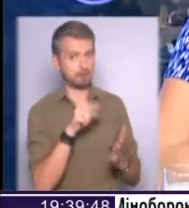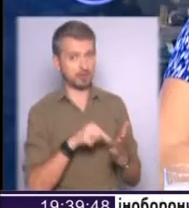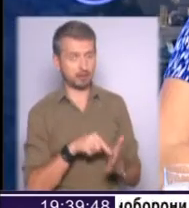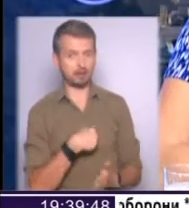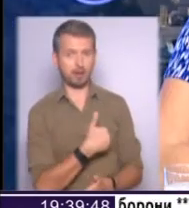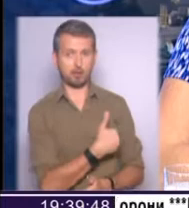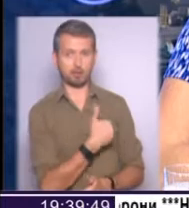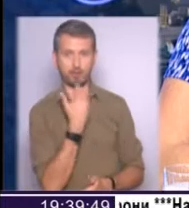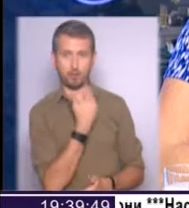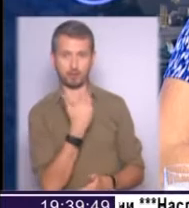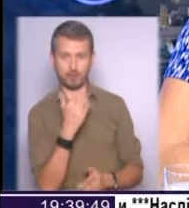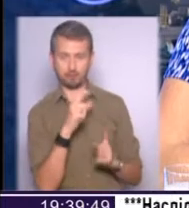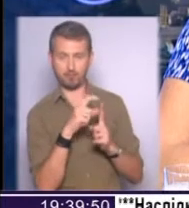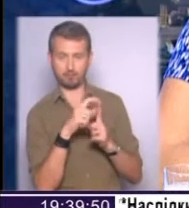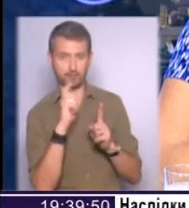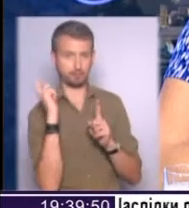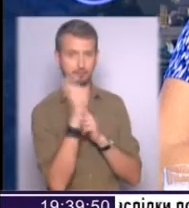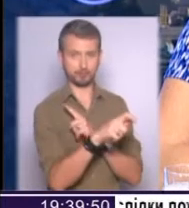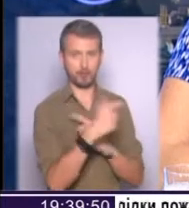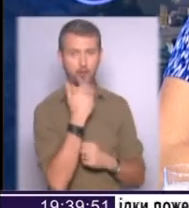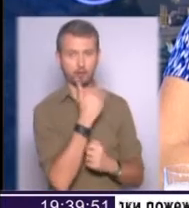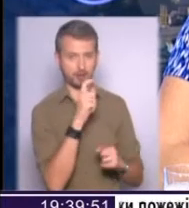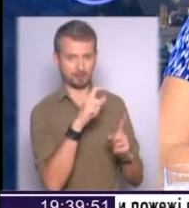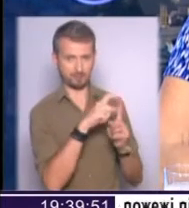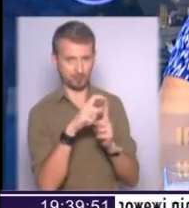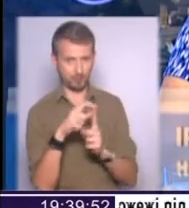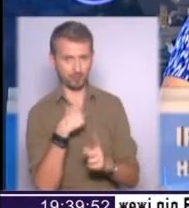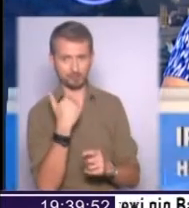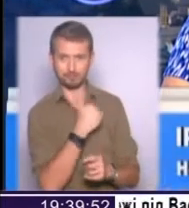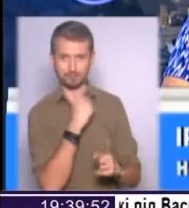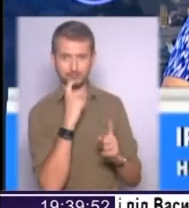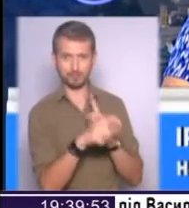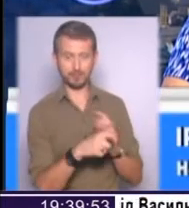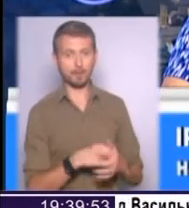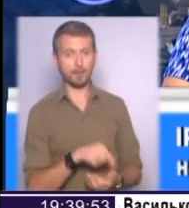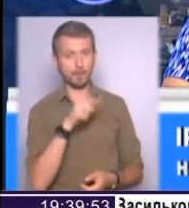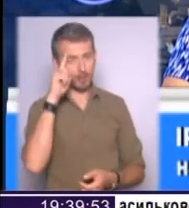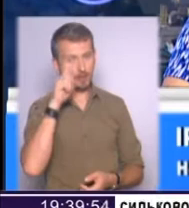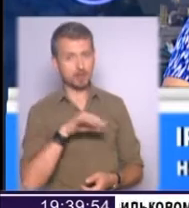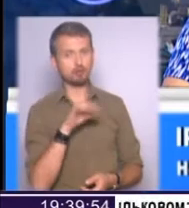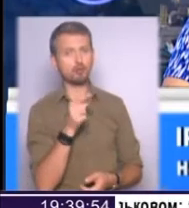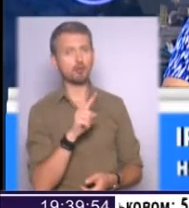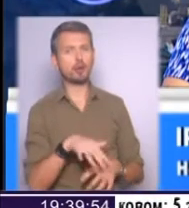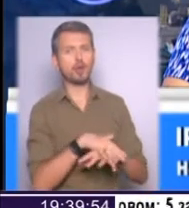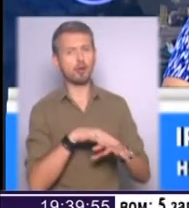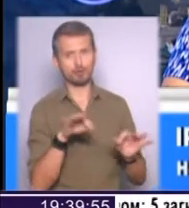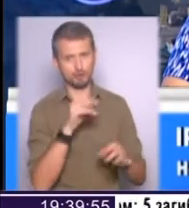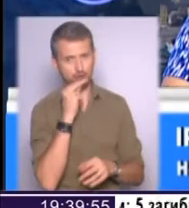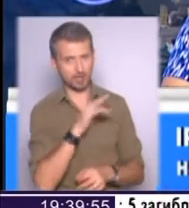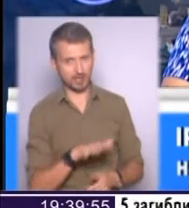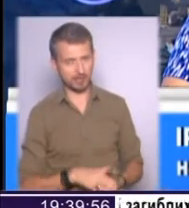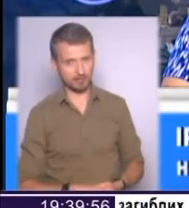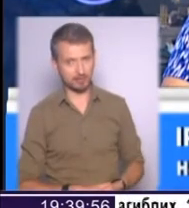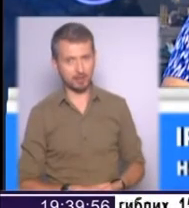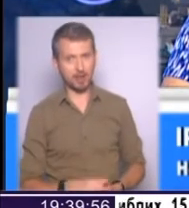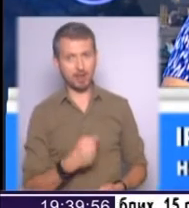останньої тези відрефлексувати на останню тезу. Ви знаєте, щодо того, що народ нічого не винен.